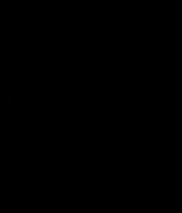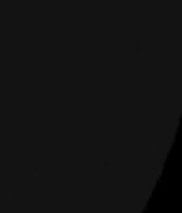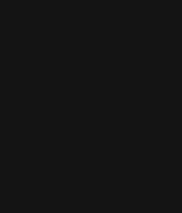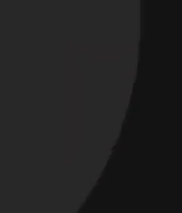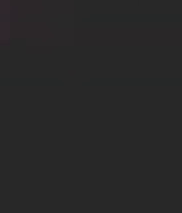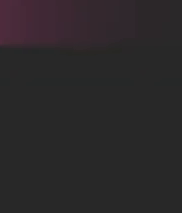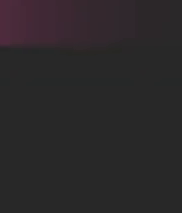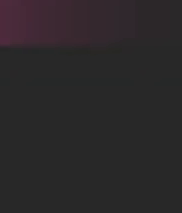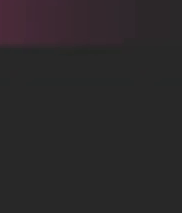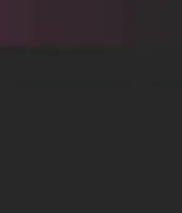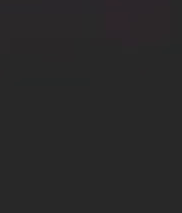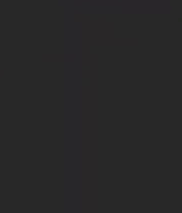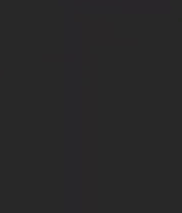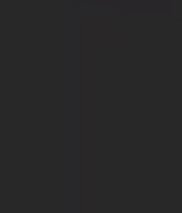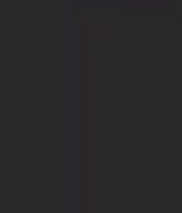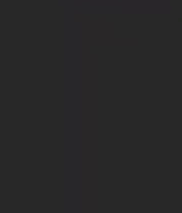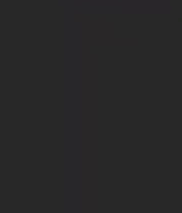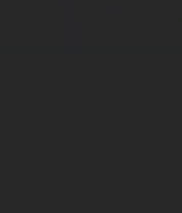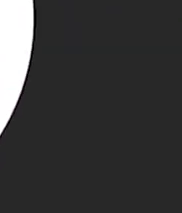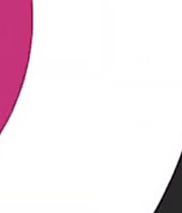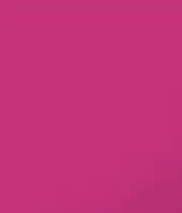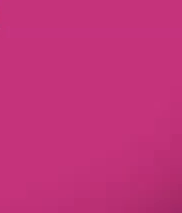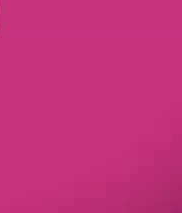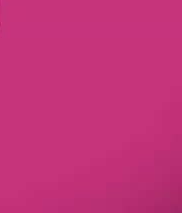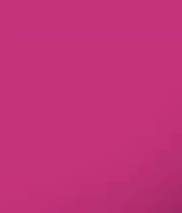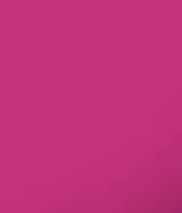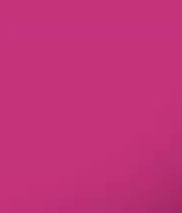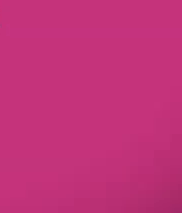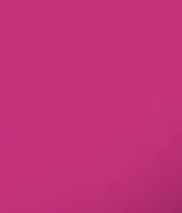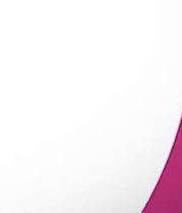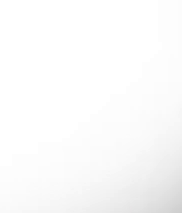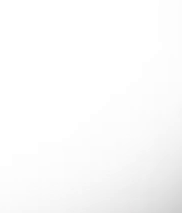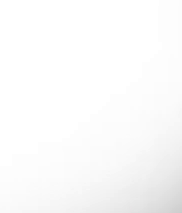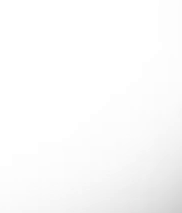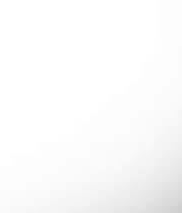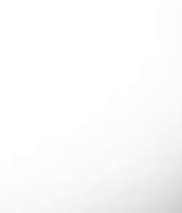Re, visi ēters ir te!